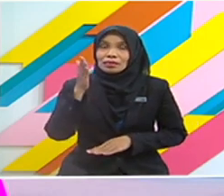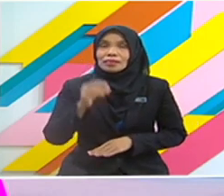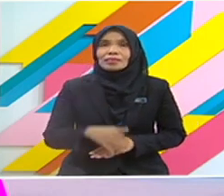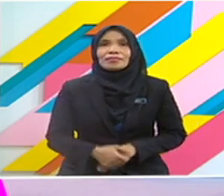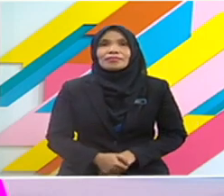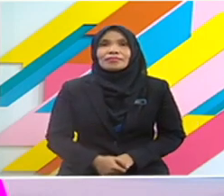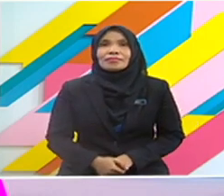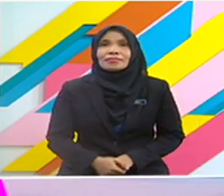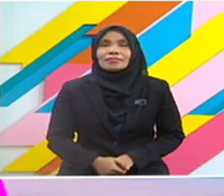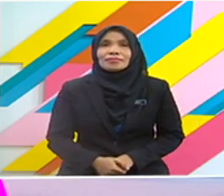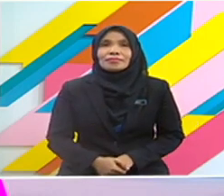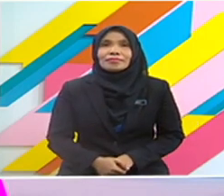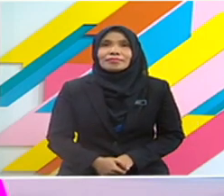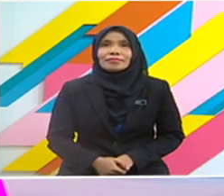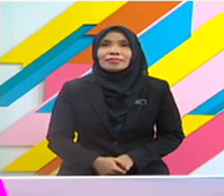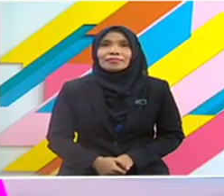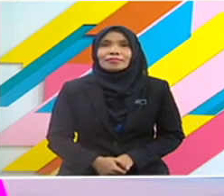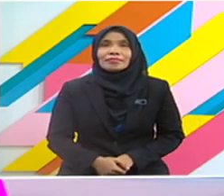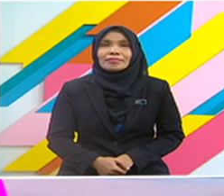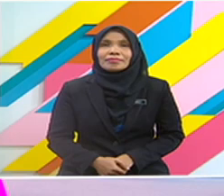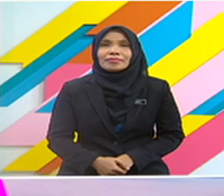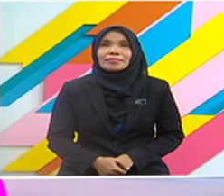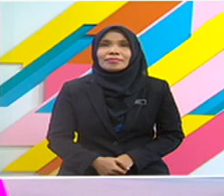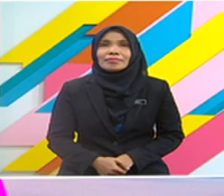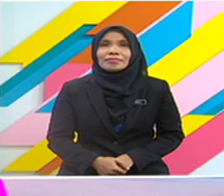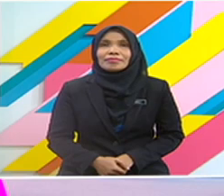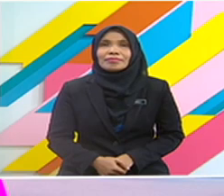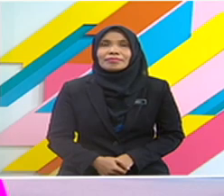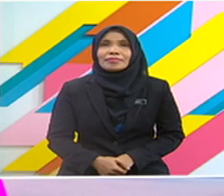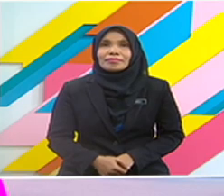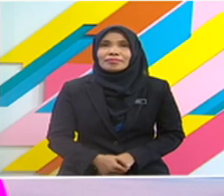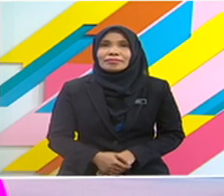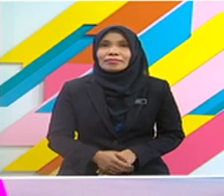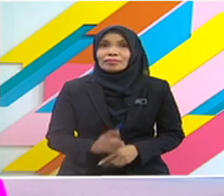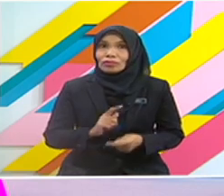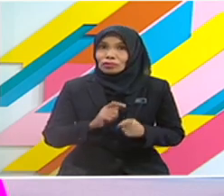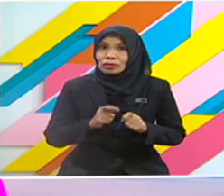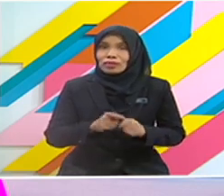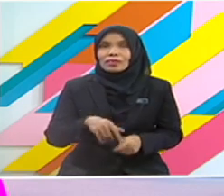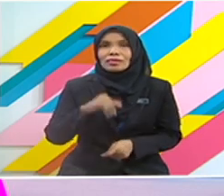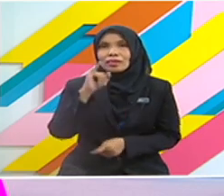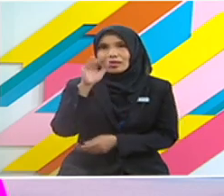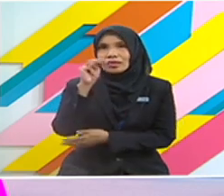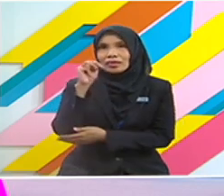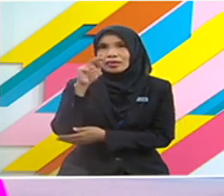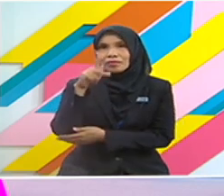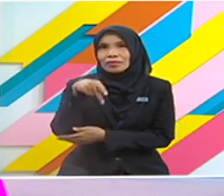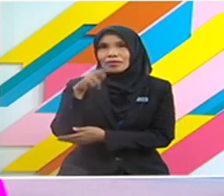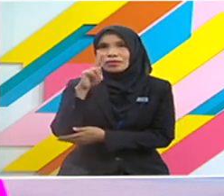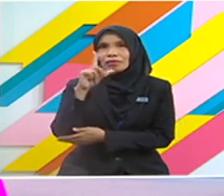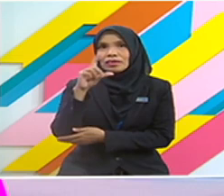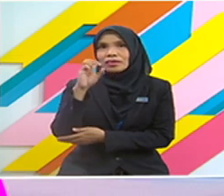kulit ada reseptor. Reseptor tu akan tukarkan impuls dan menghantar ke otak melalui saraf